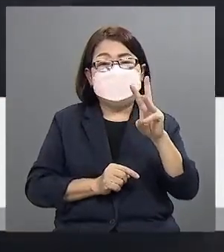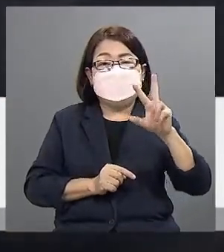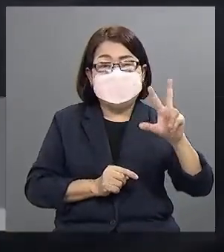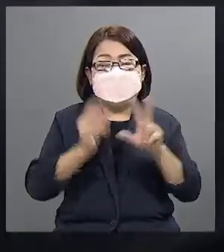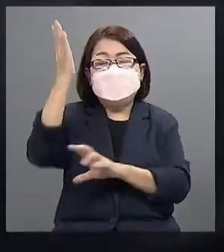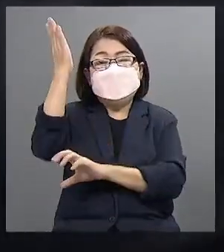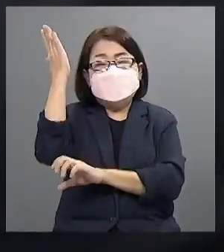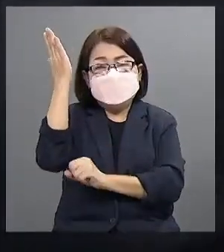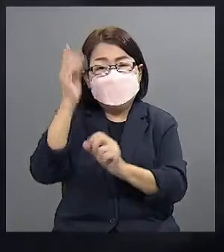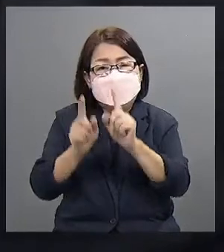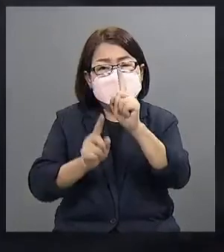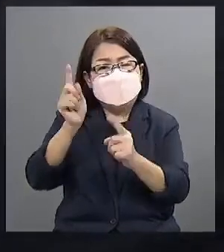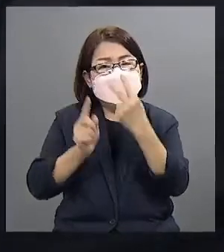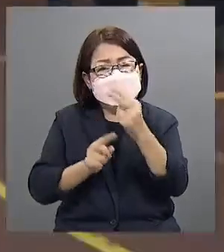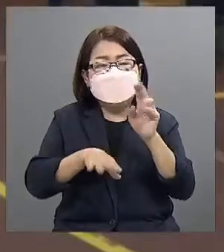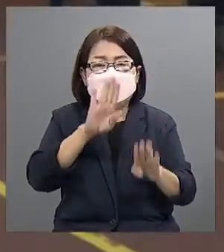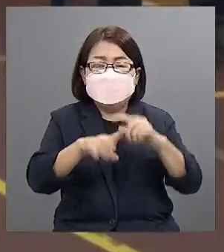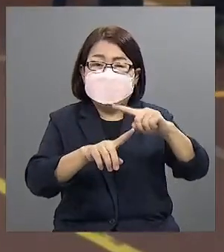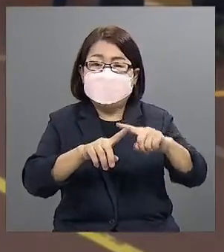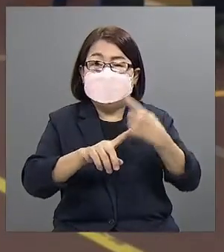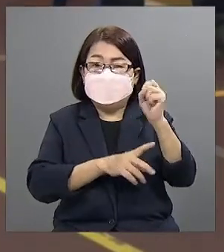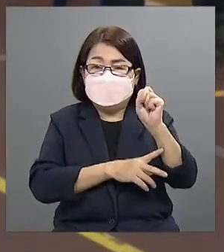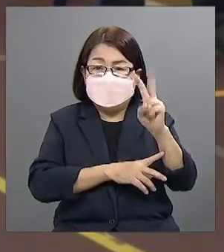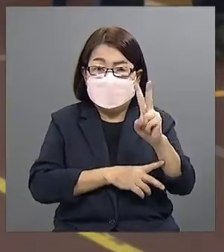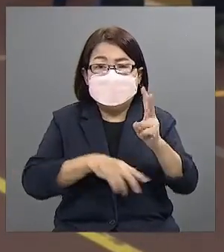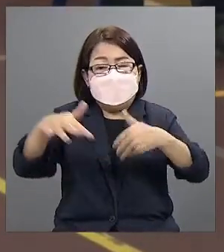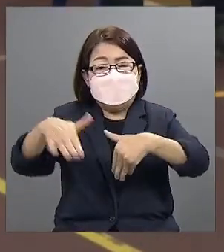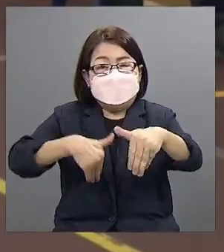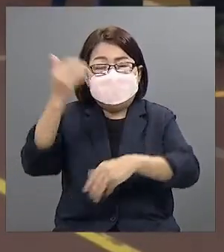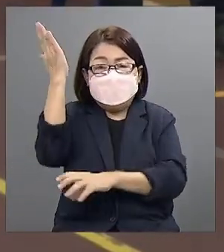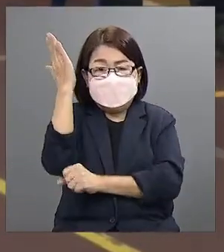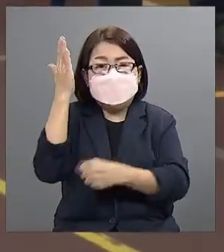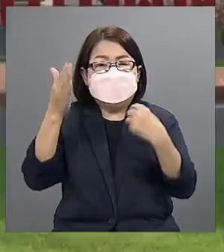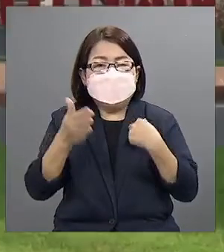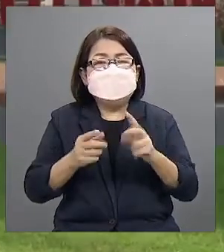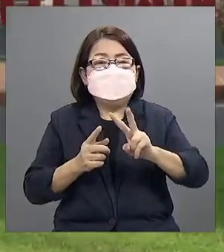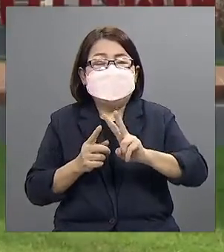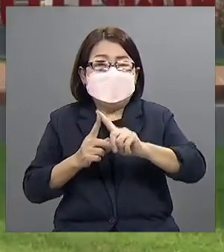าเดือนธันวาคมนี้ชาวสงขลาจะได้รับวัคซีน2โดสอย่างน้อยร้อยละ